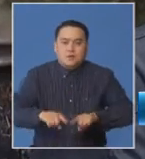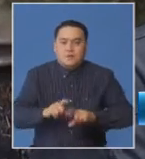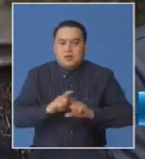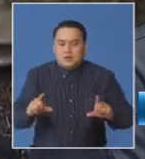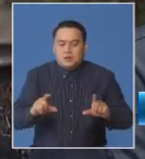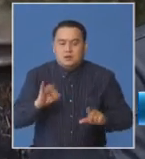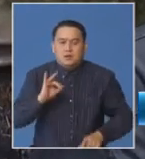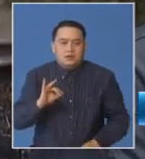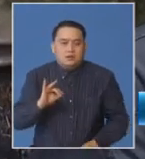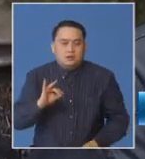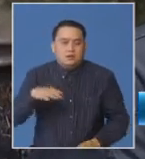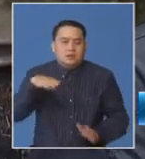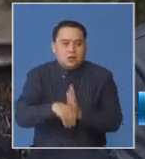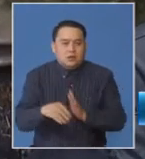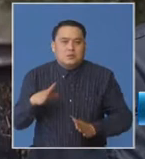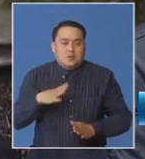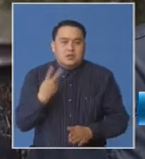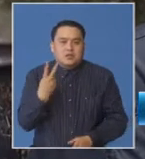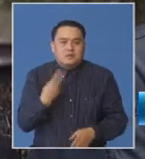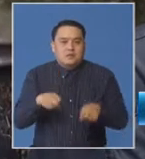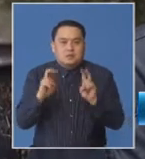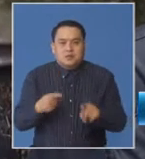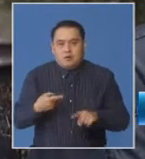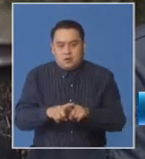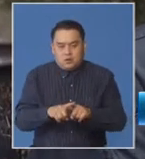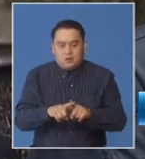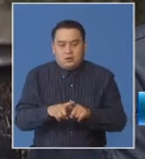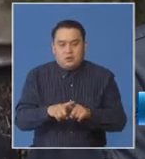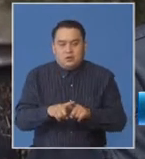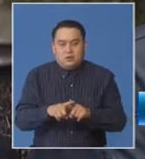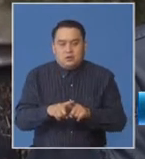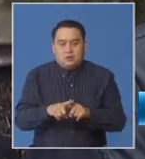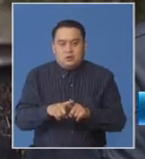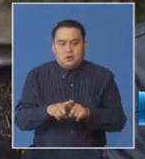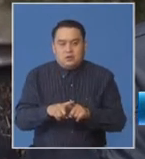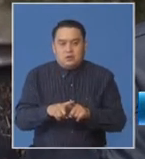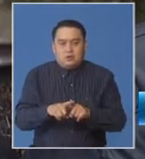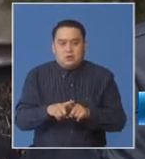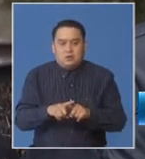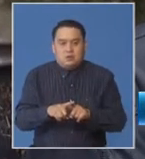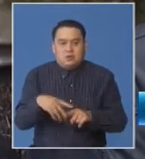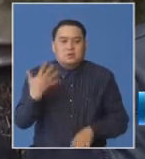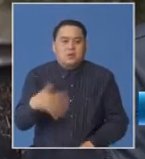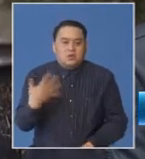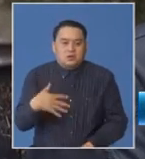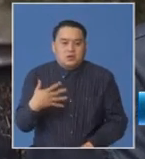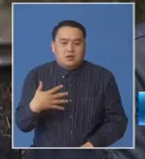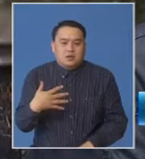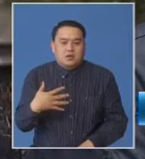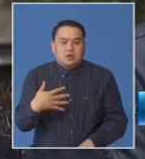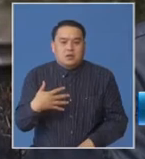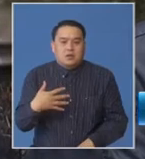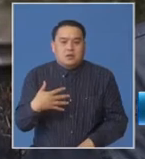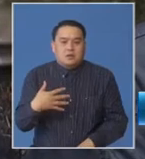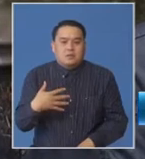И задействовано было 2 единицы техники. Значит, 50 тар, мешкотар